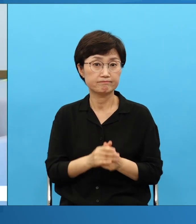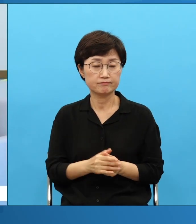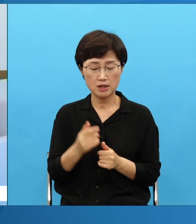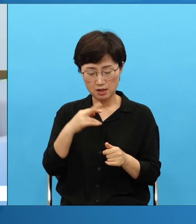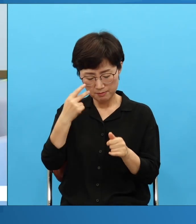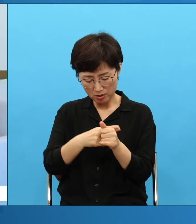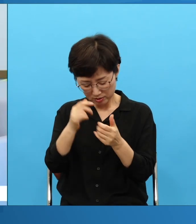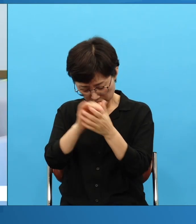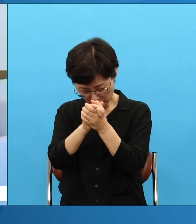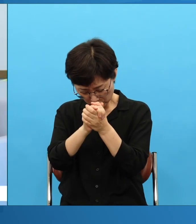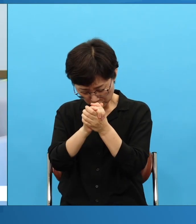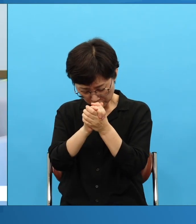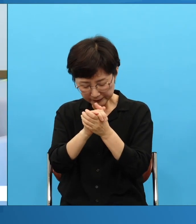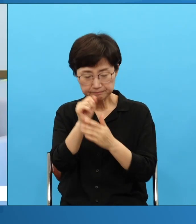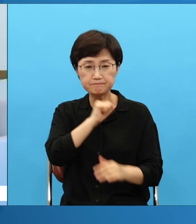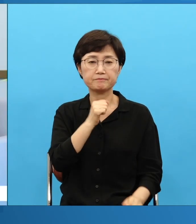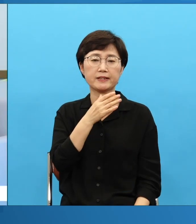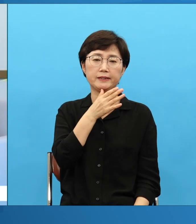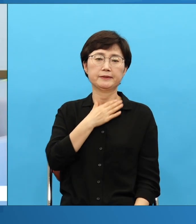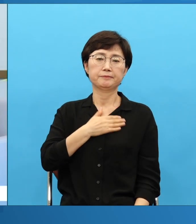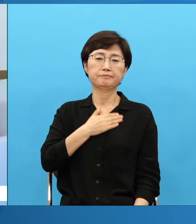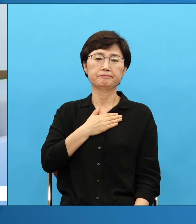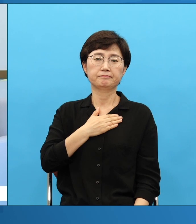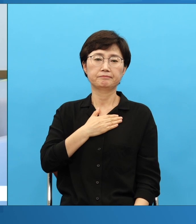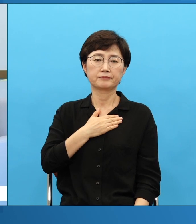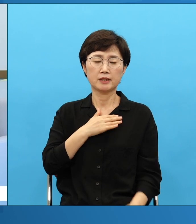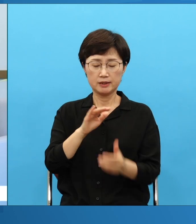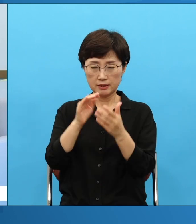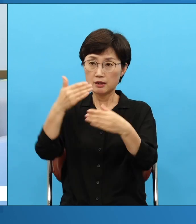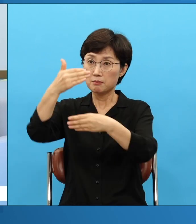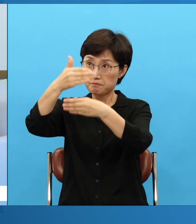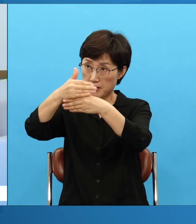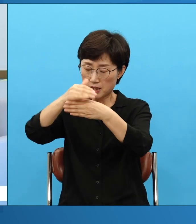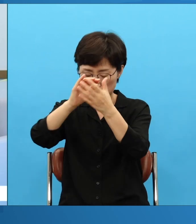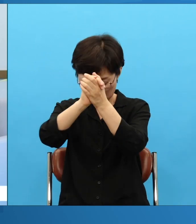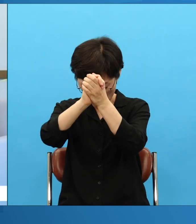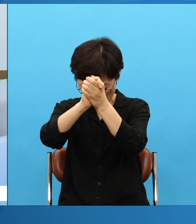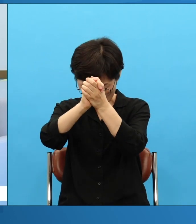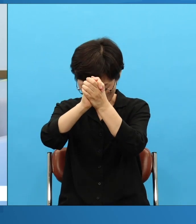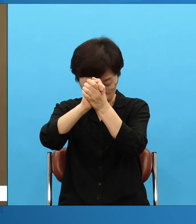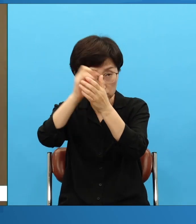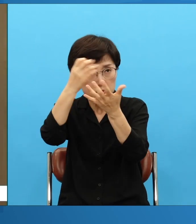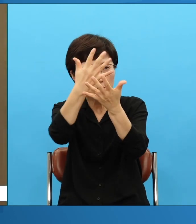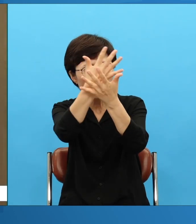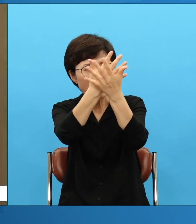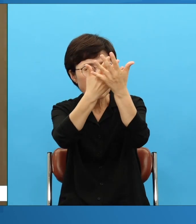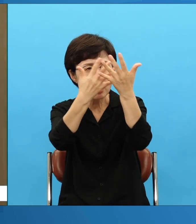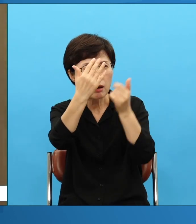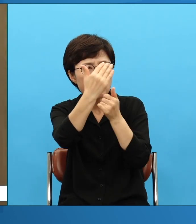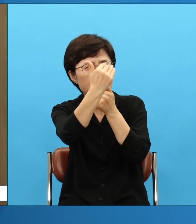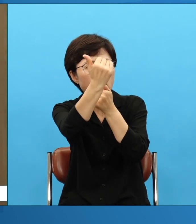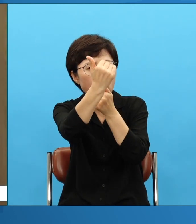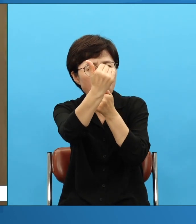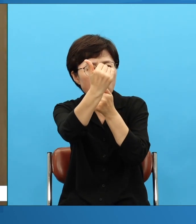기도를 하니까 기도한 겁니다. 기도하는데 환상 가운데 하나님이